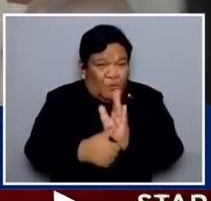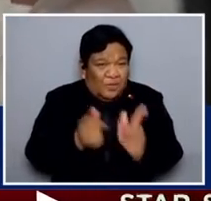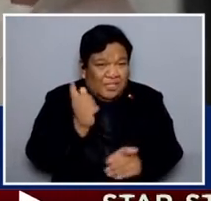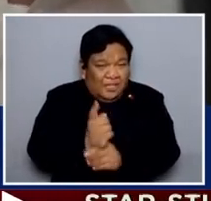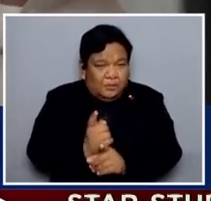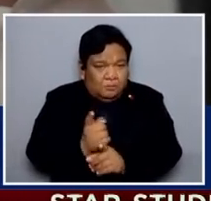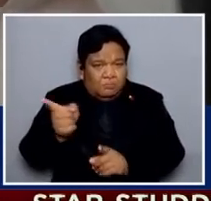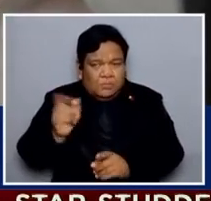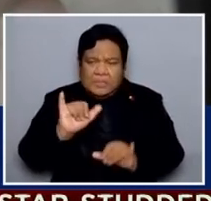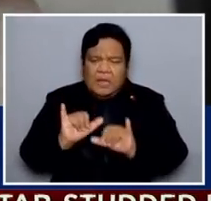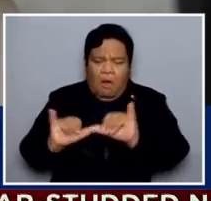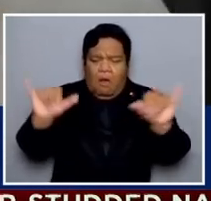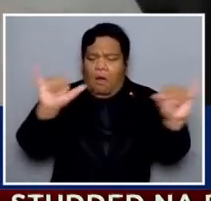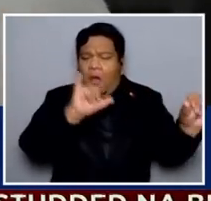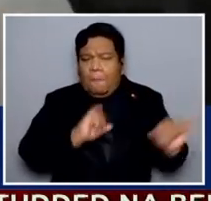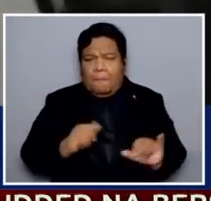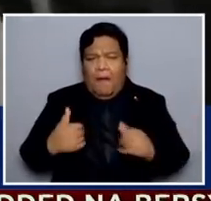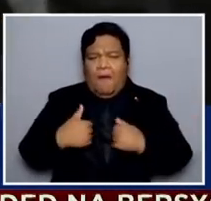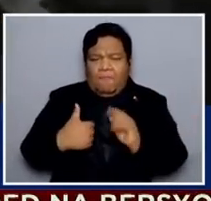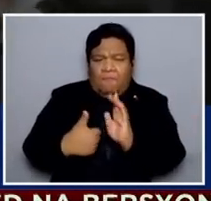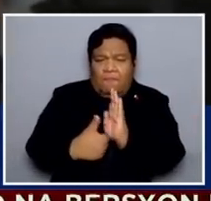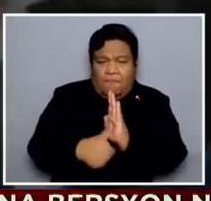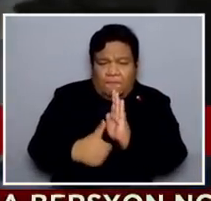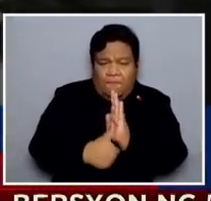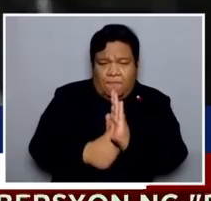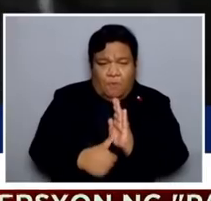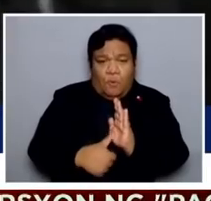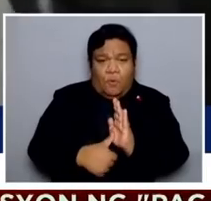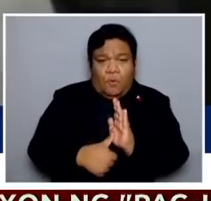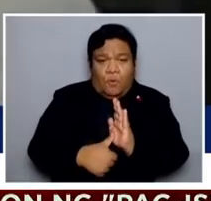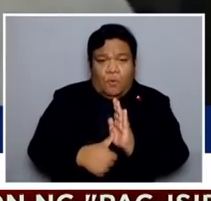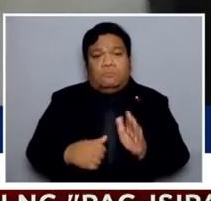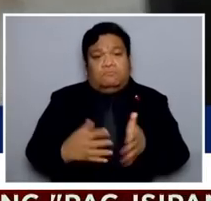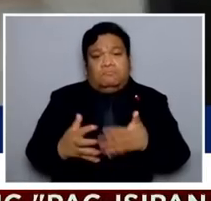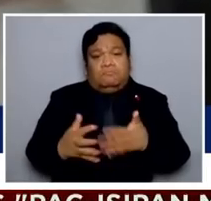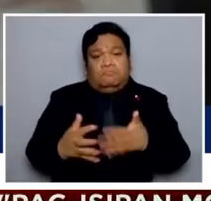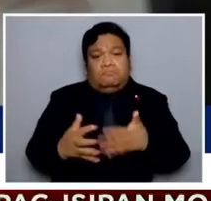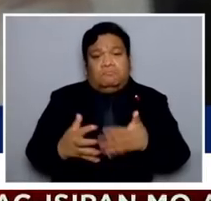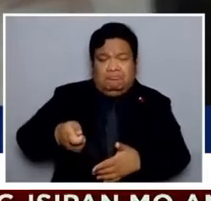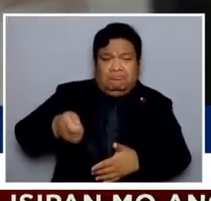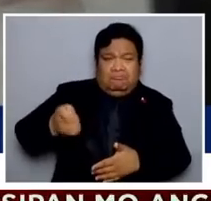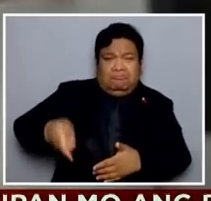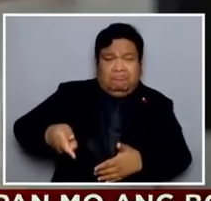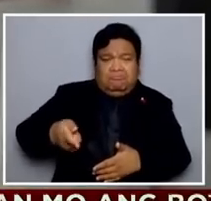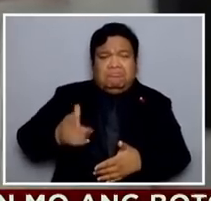nating Pilipino na anuman tigas ang bulalo, lalambot din.